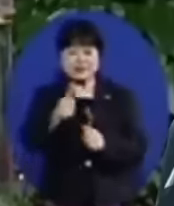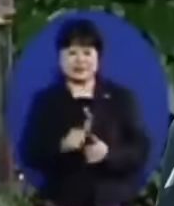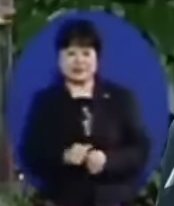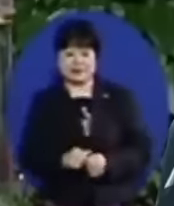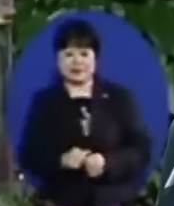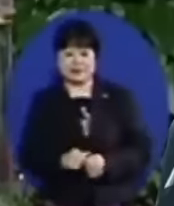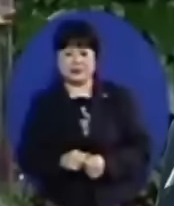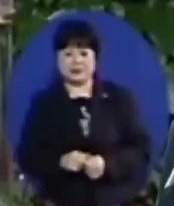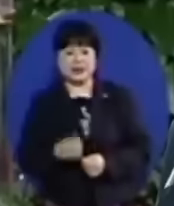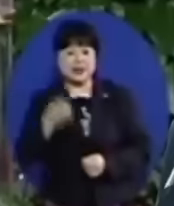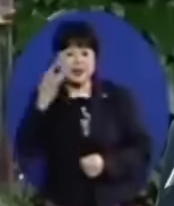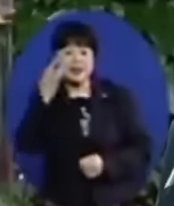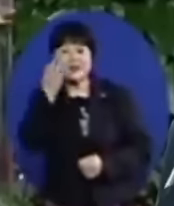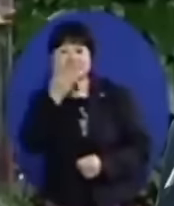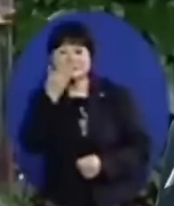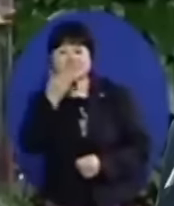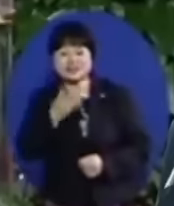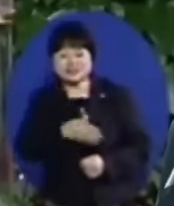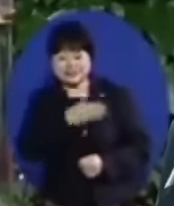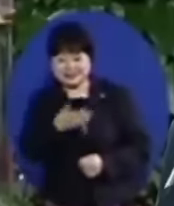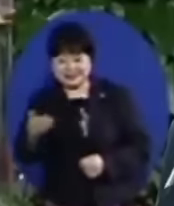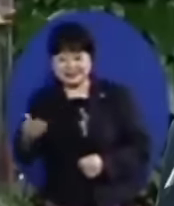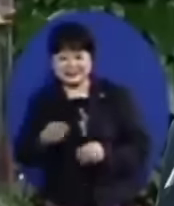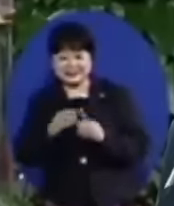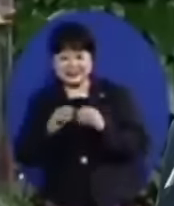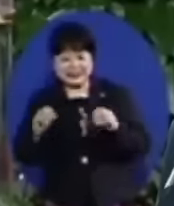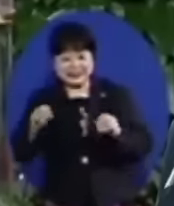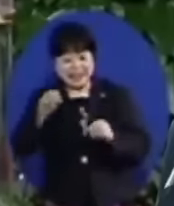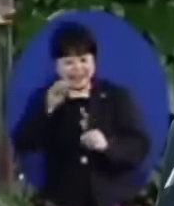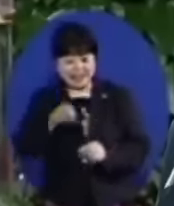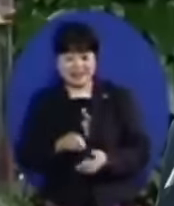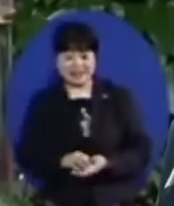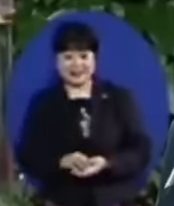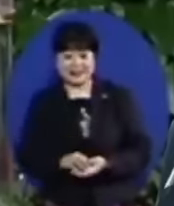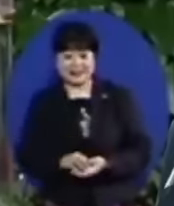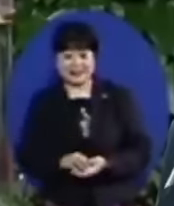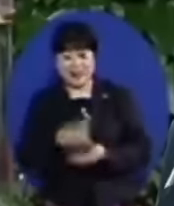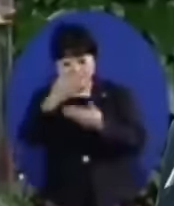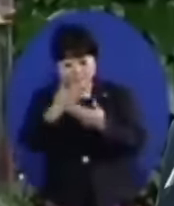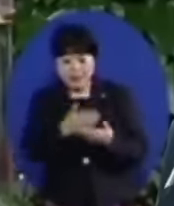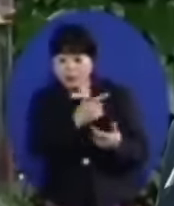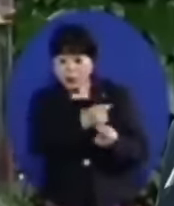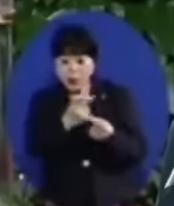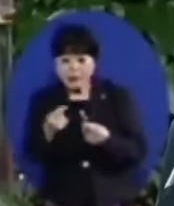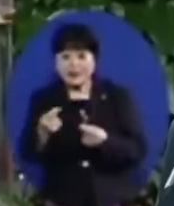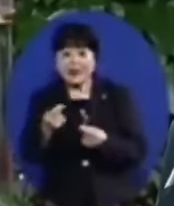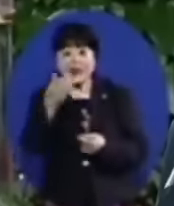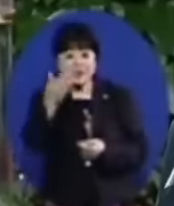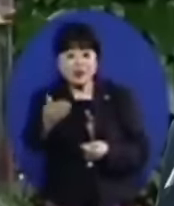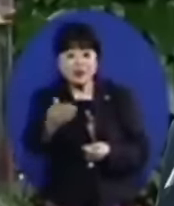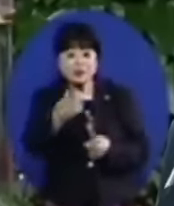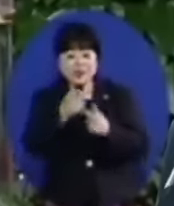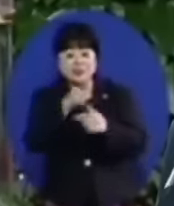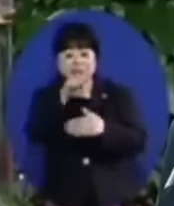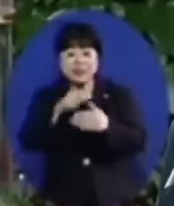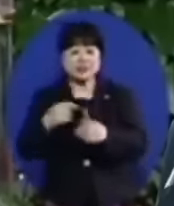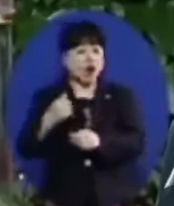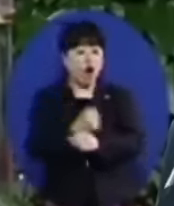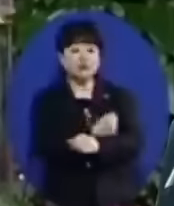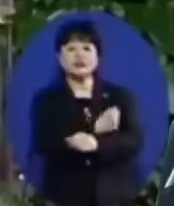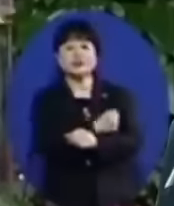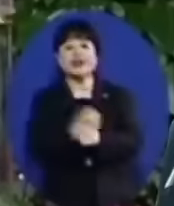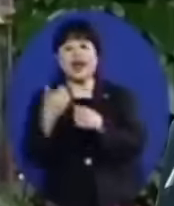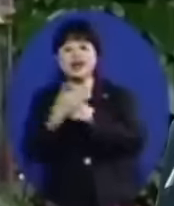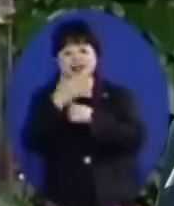떡과 꿀이 저가 꿀이 흐르는 가나안 땅을 받은 것처럼 여러분 그리스도 안에서 엄청난